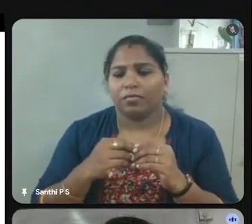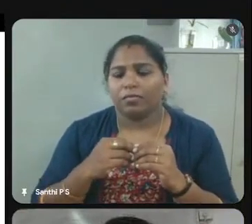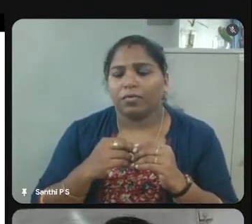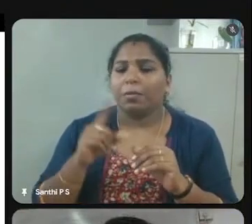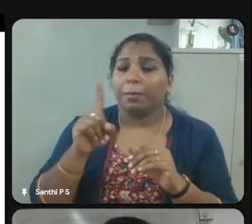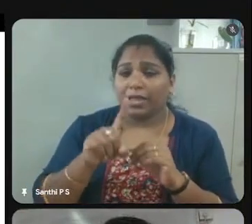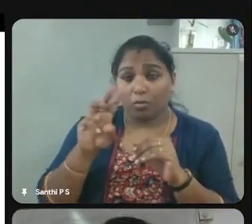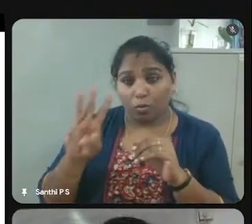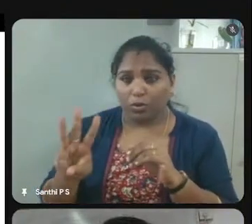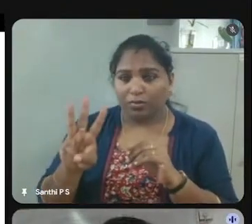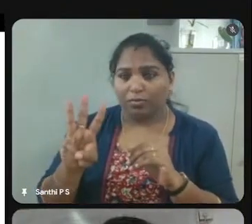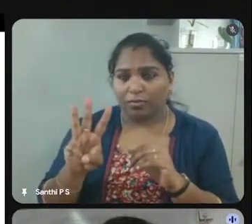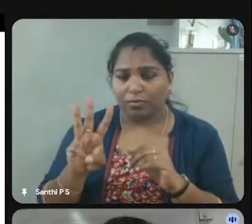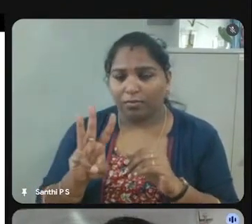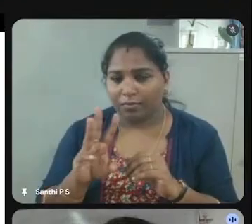17 പറഞ്ഞേ?